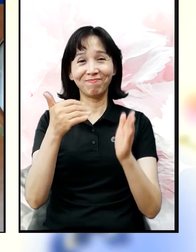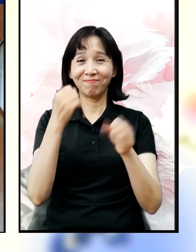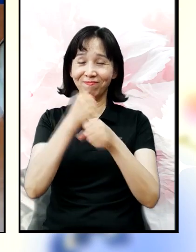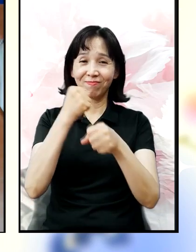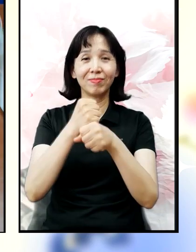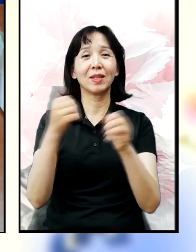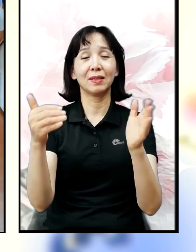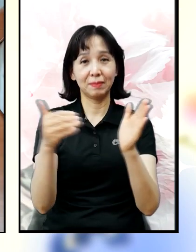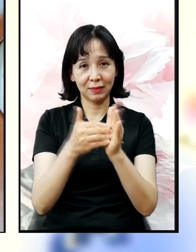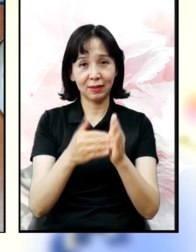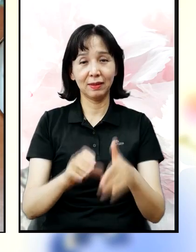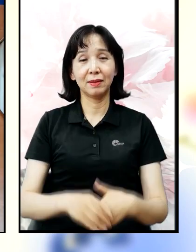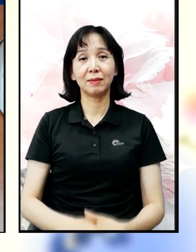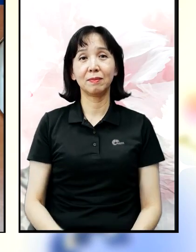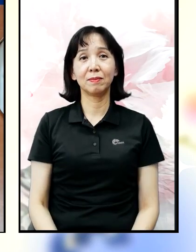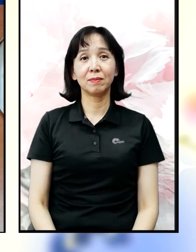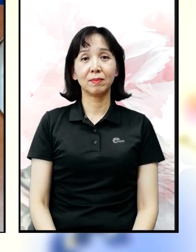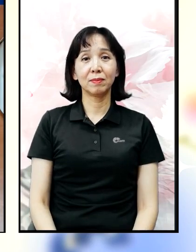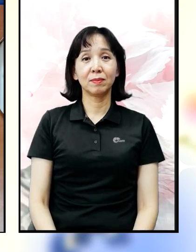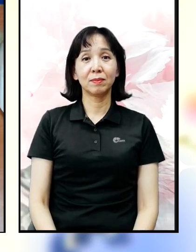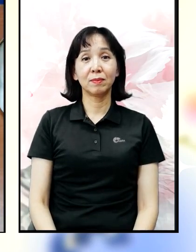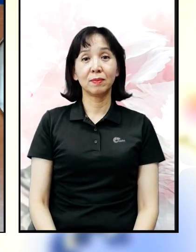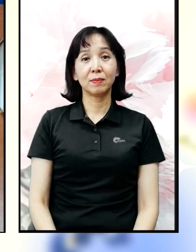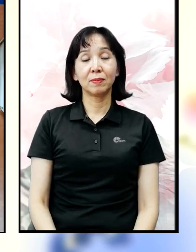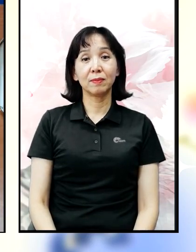자, 됐습니다.